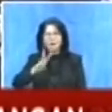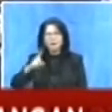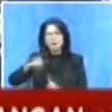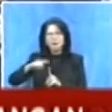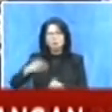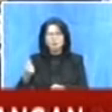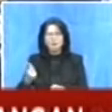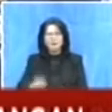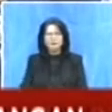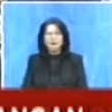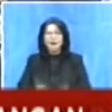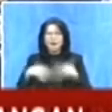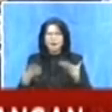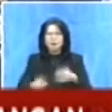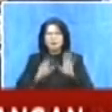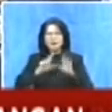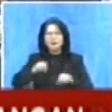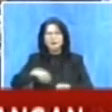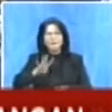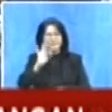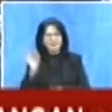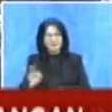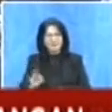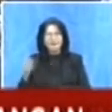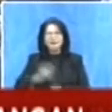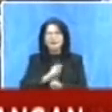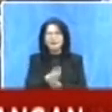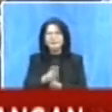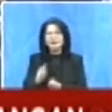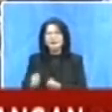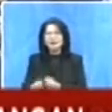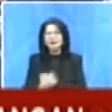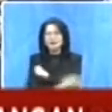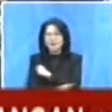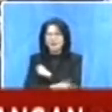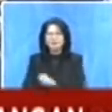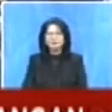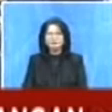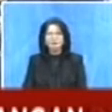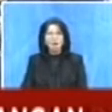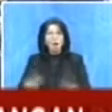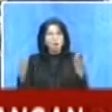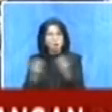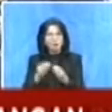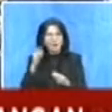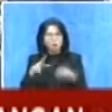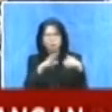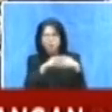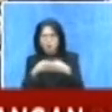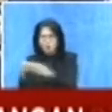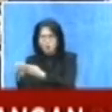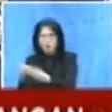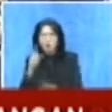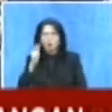Rp255,3 triliun atau 9,4% dari belanja negara. Anggaran tersebut akan diarahkan untuk